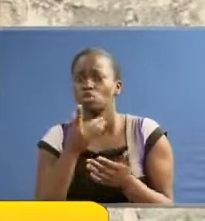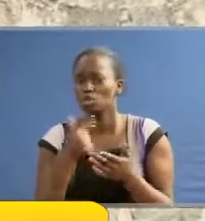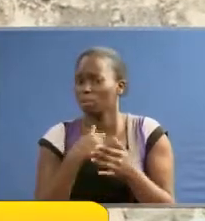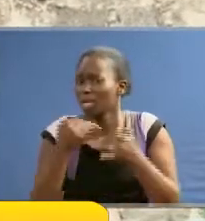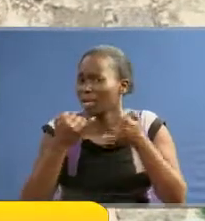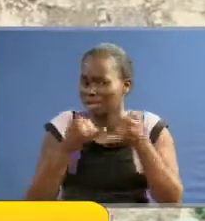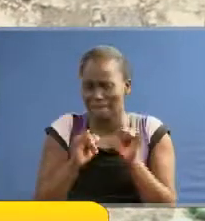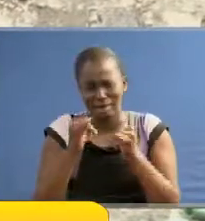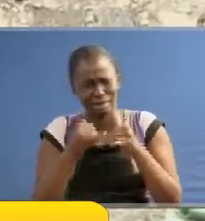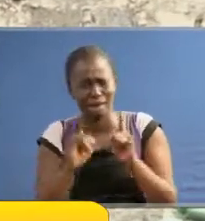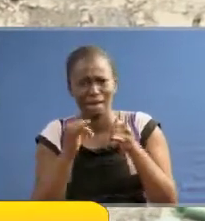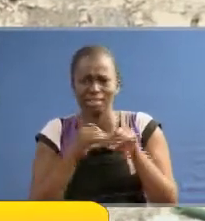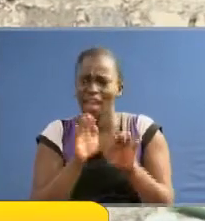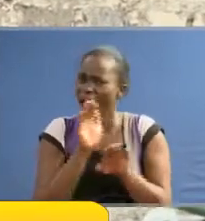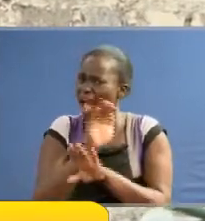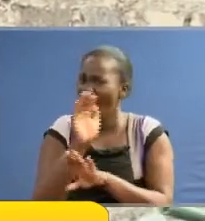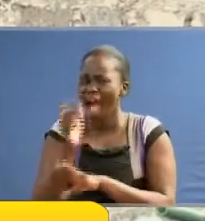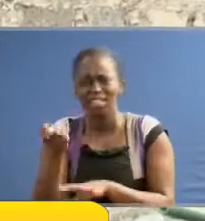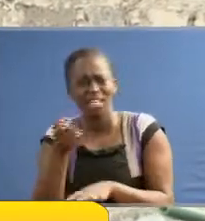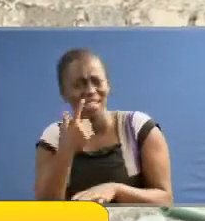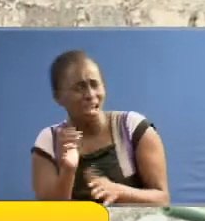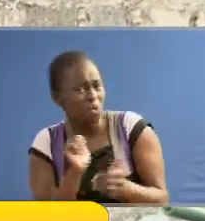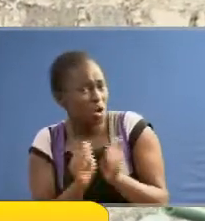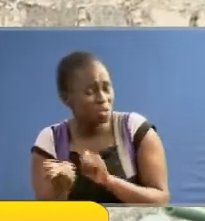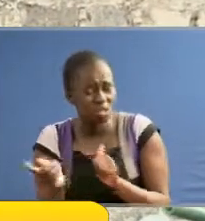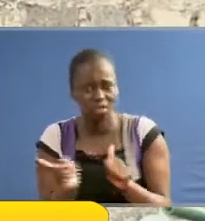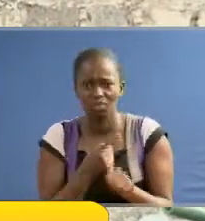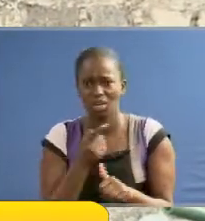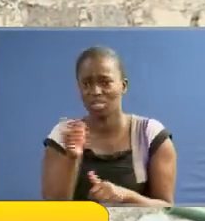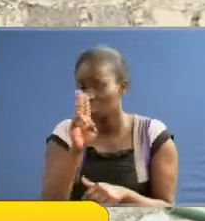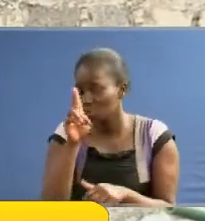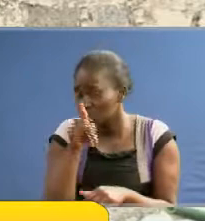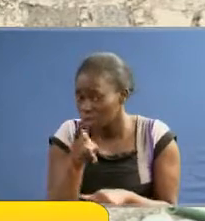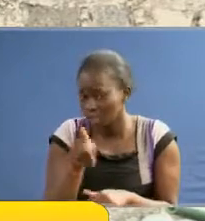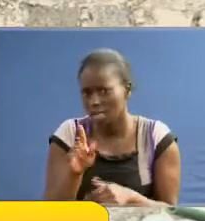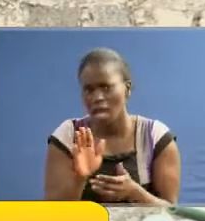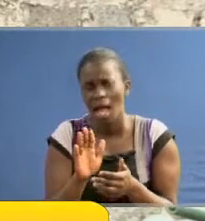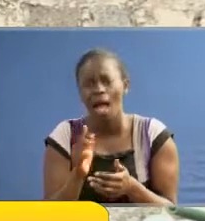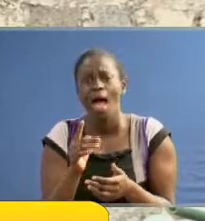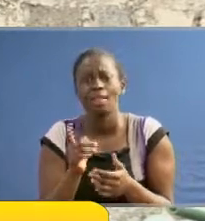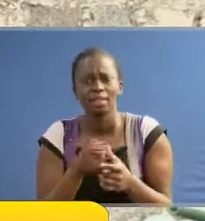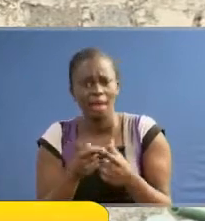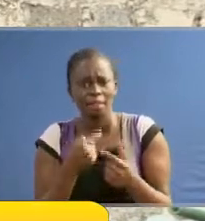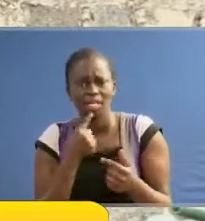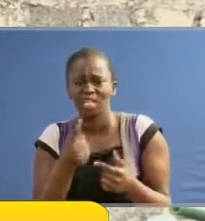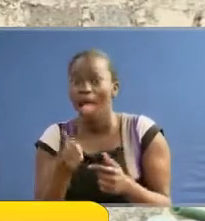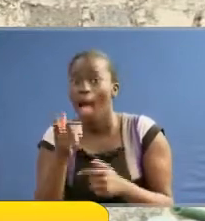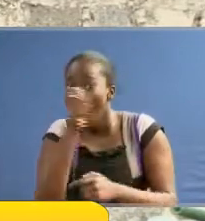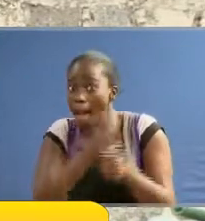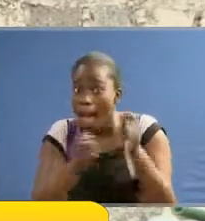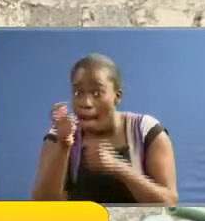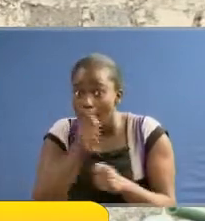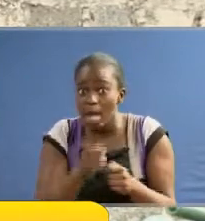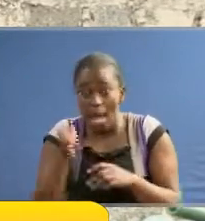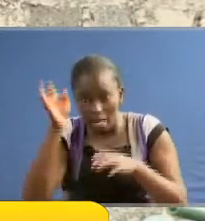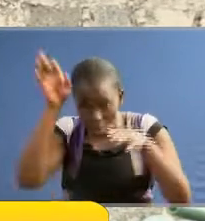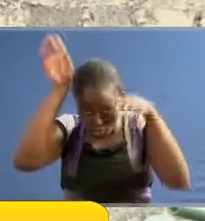nikajaribu kuuliza dawa gani ya kwanza kutumia hii mguu yangu ipone. Nikaambiwa maziwa ya punda.